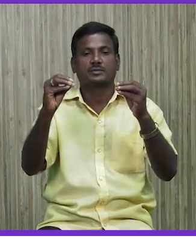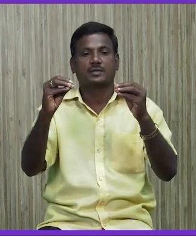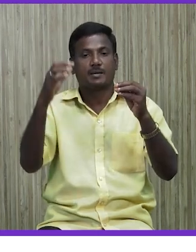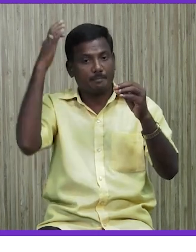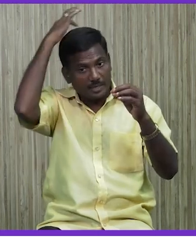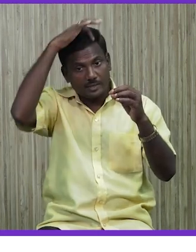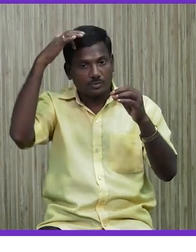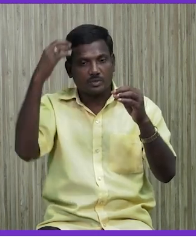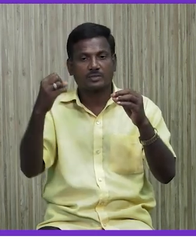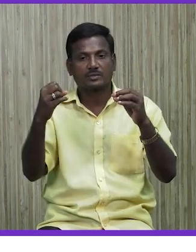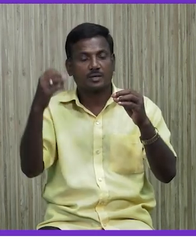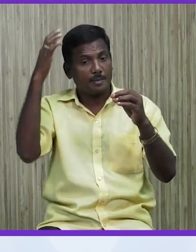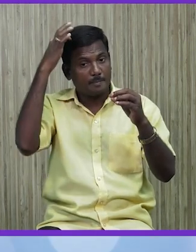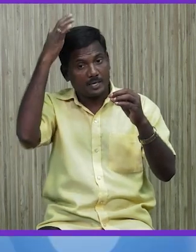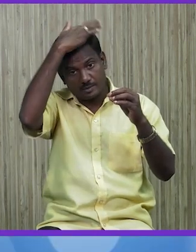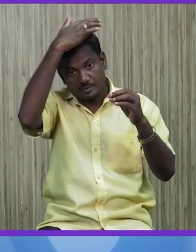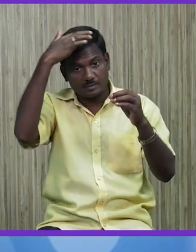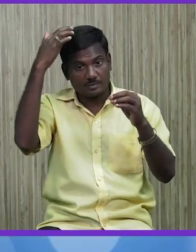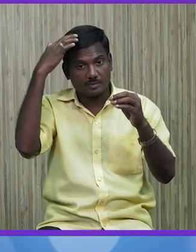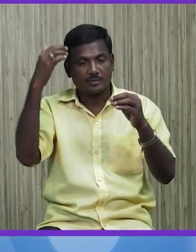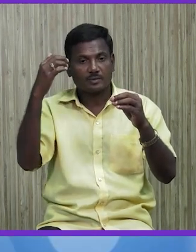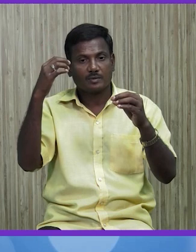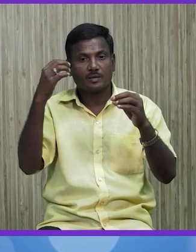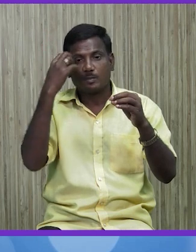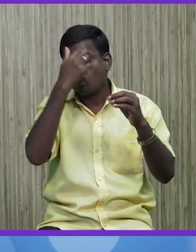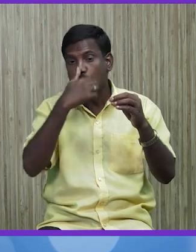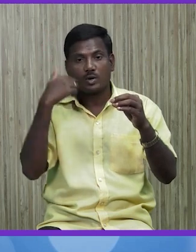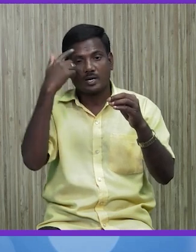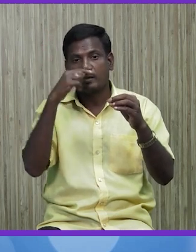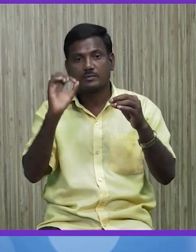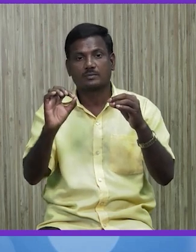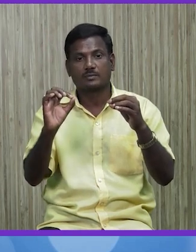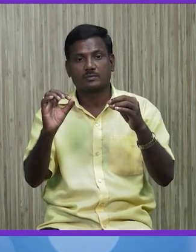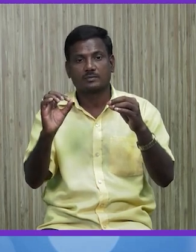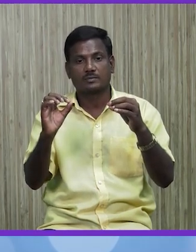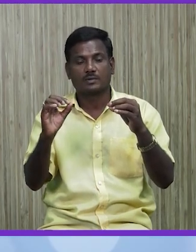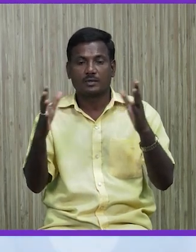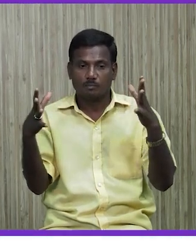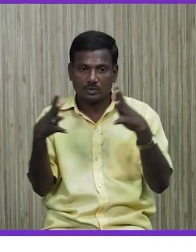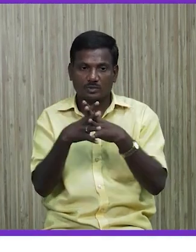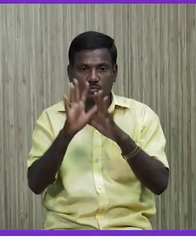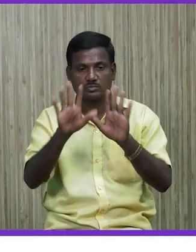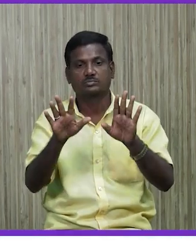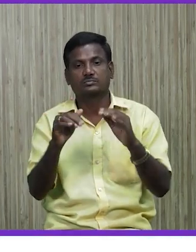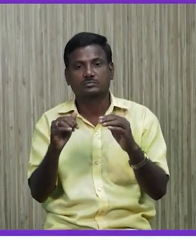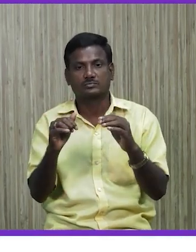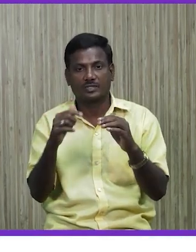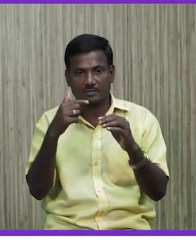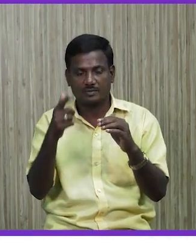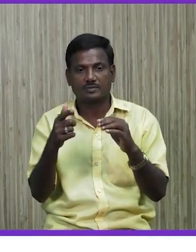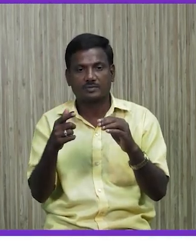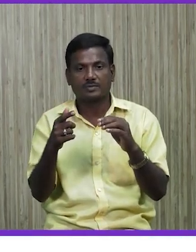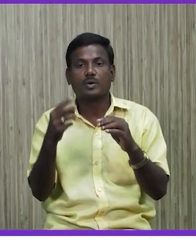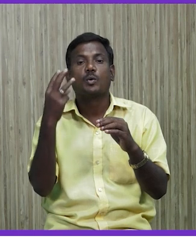மற்றும் முகை எலும்புகள் ஆகியவை உள்ளன. இவை